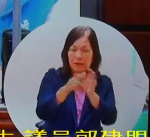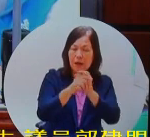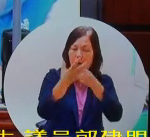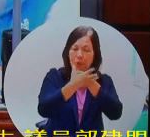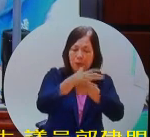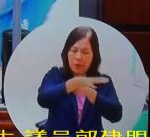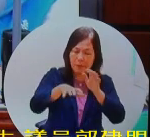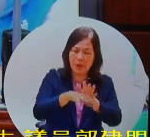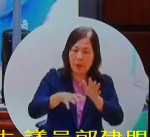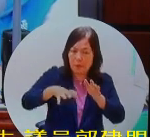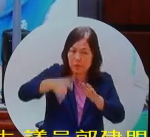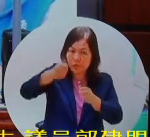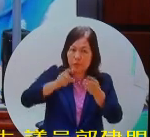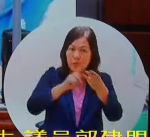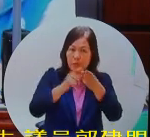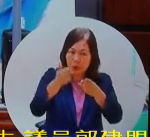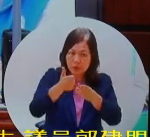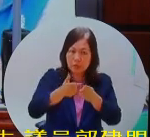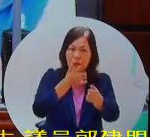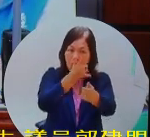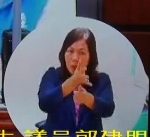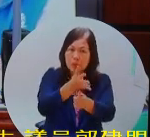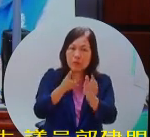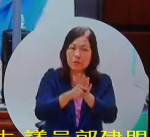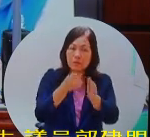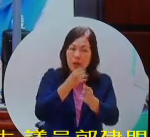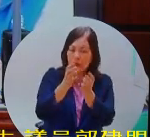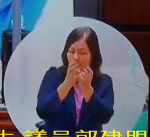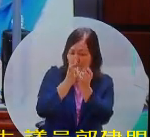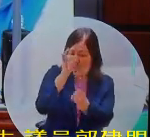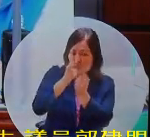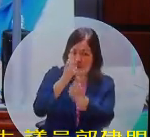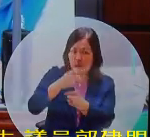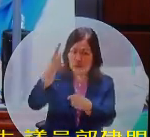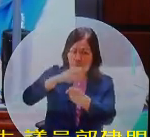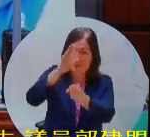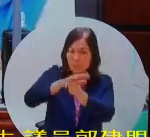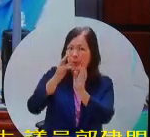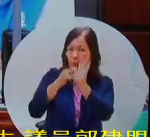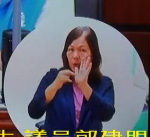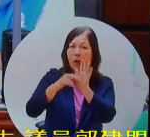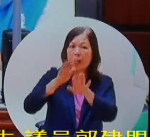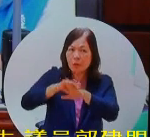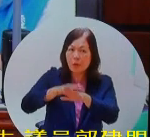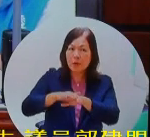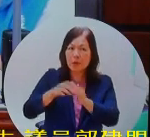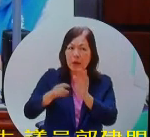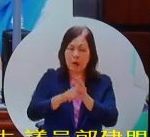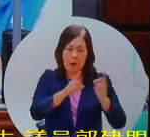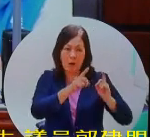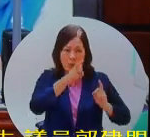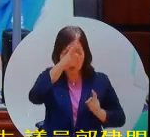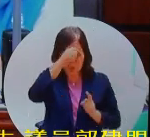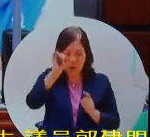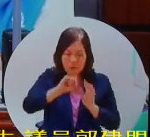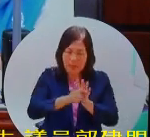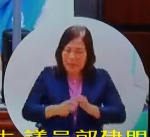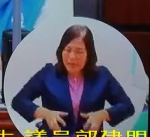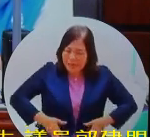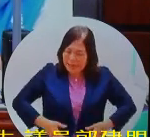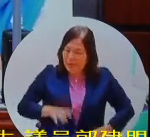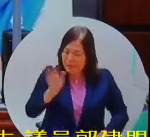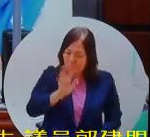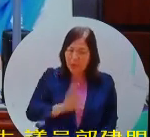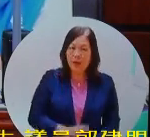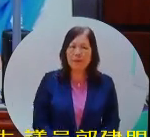长再执行一些具体性的跟你补充报告。我想黄委先不要急，因为这是非常重要的。那我们请环保局的